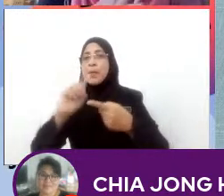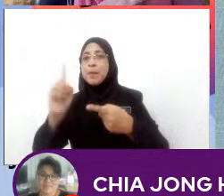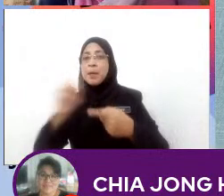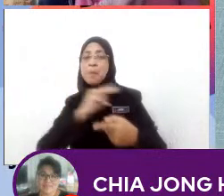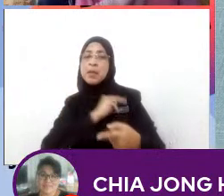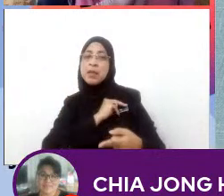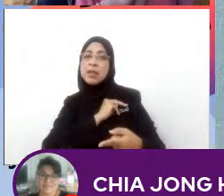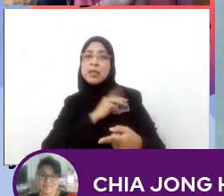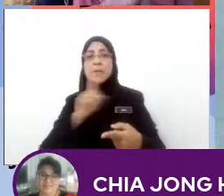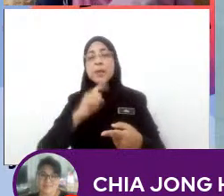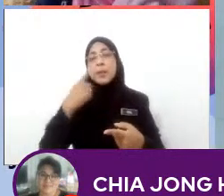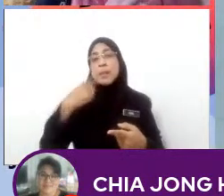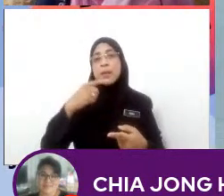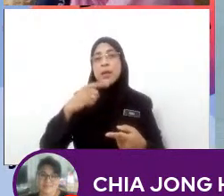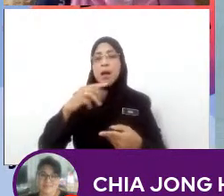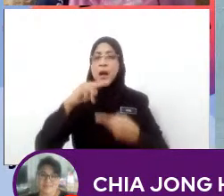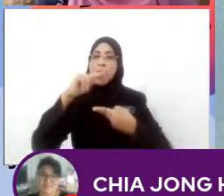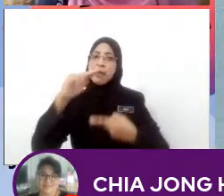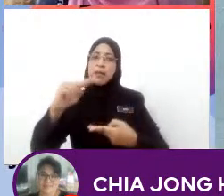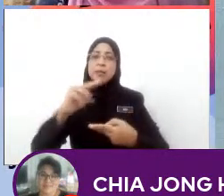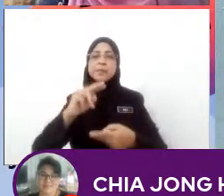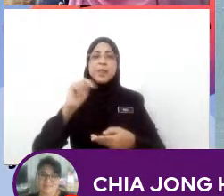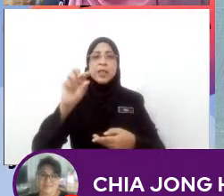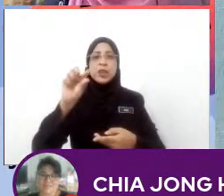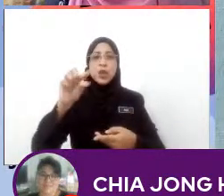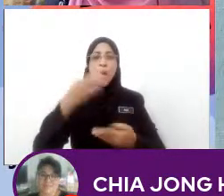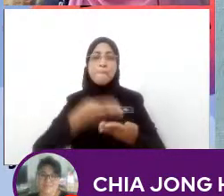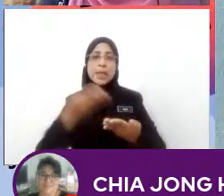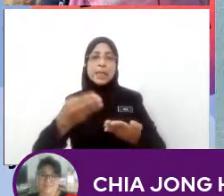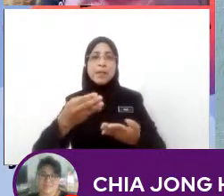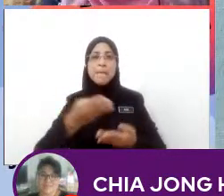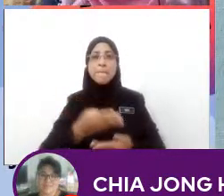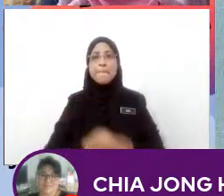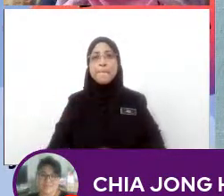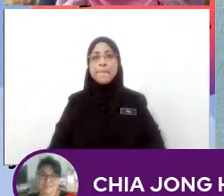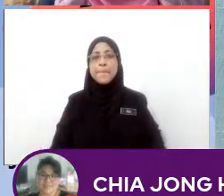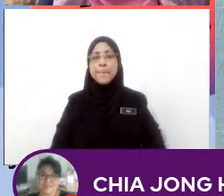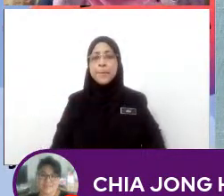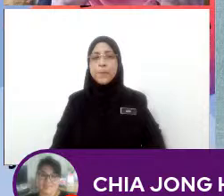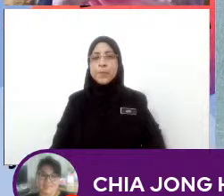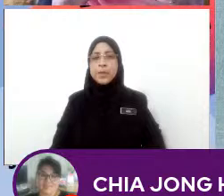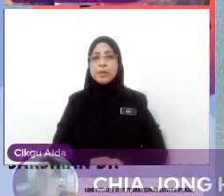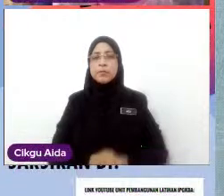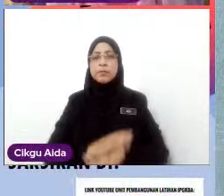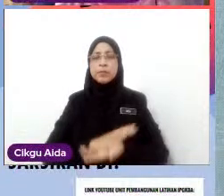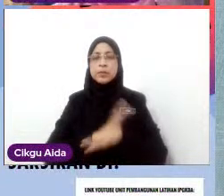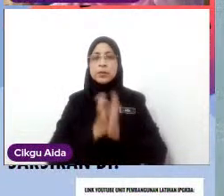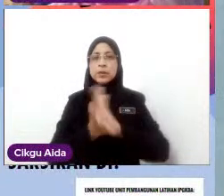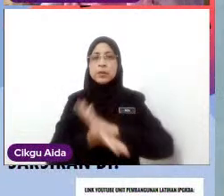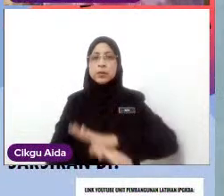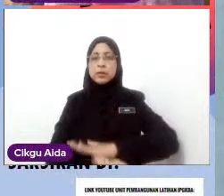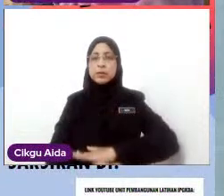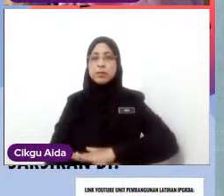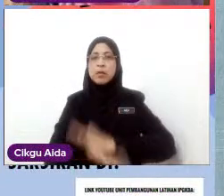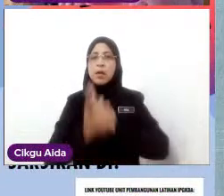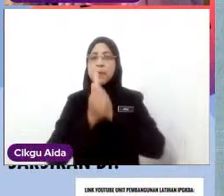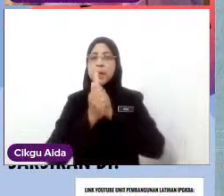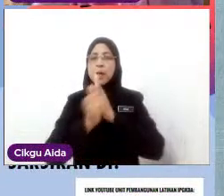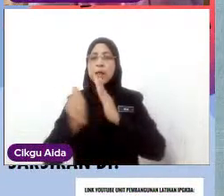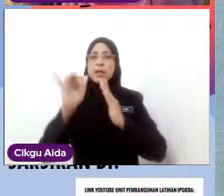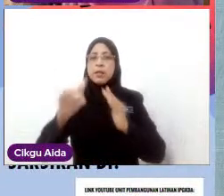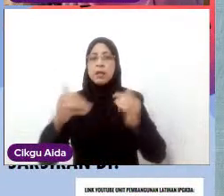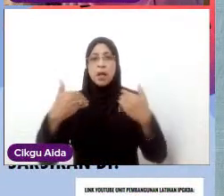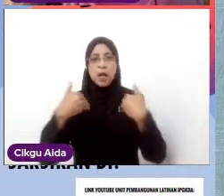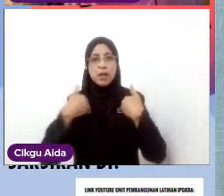Agama. So hadiahkan cenderamata ni lah untuk ni. Jadi benda ni dengan kemahiran yang ada ni boleh